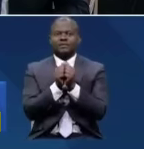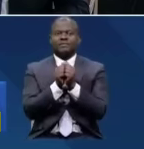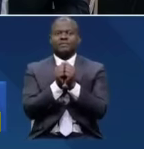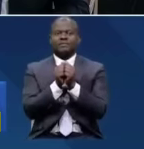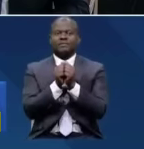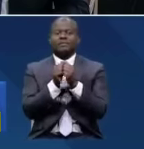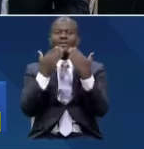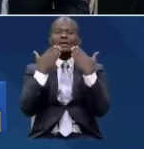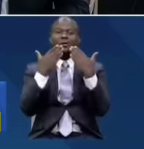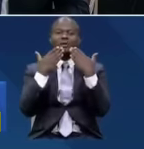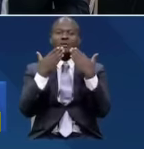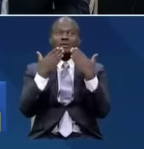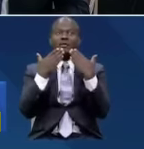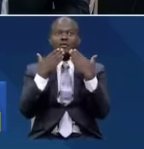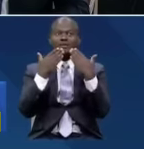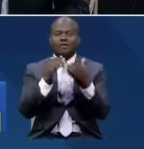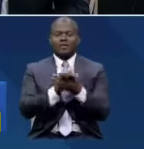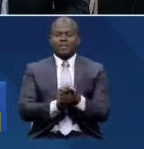kuzamutora 100%